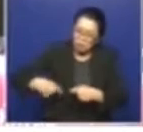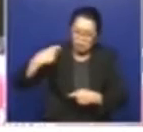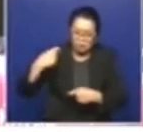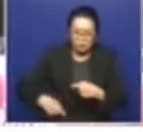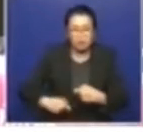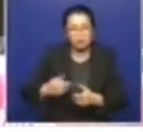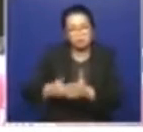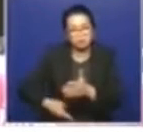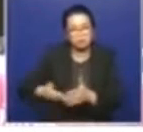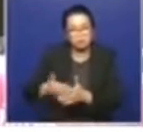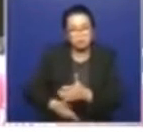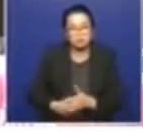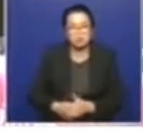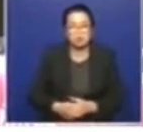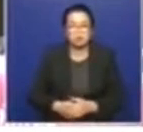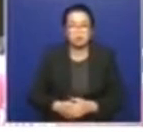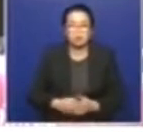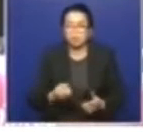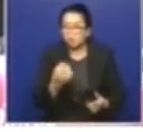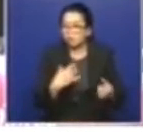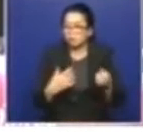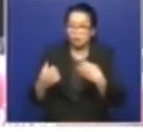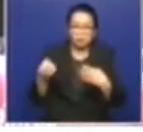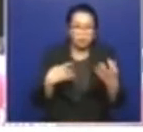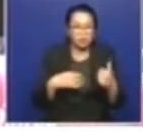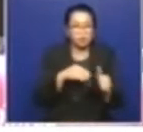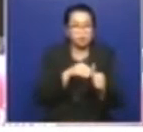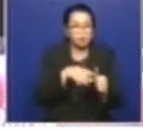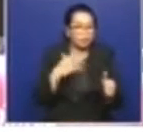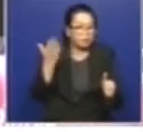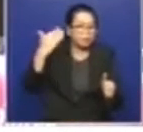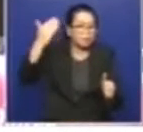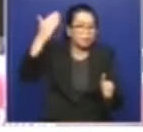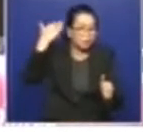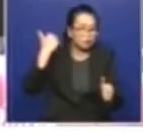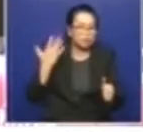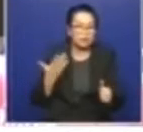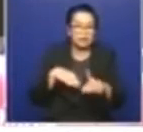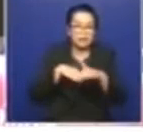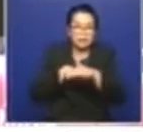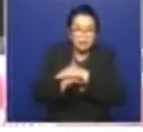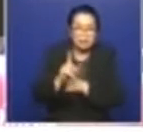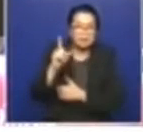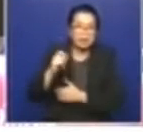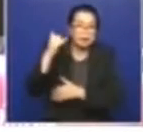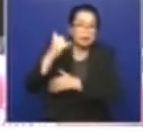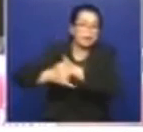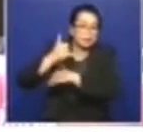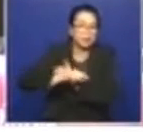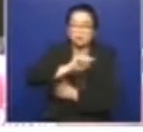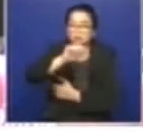ท่านฟังแต่คนรอบข้างเนี่ยรู้ไหมว่าผู้นำในอดีตที่เจ๊งอ่ะที่หนีไปตายต่างประเทศเรียกก็หลาย